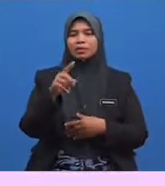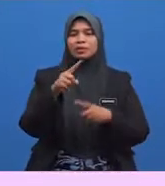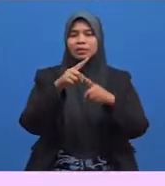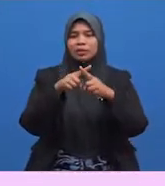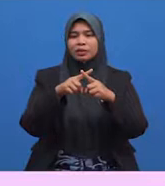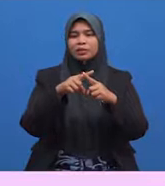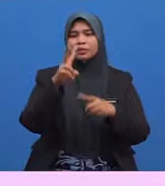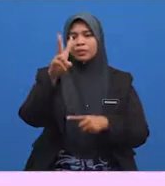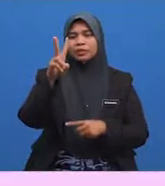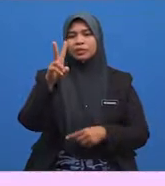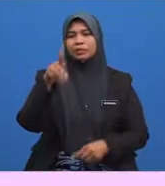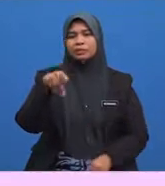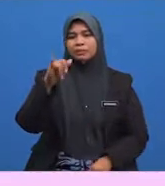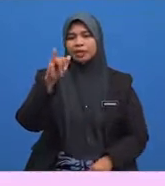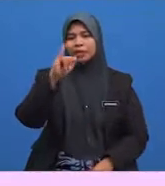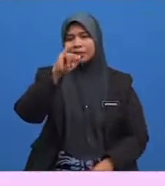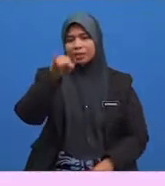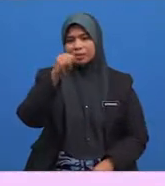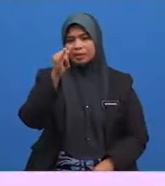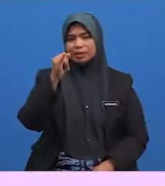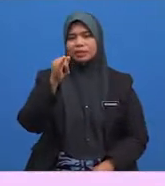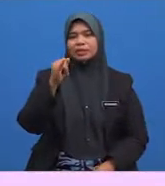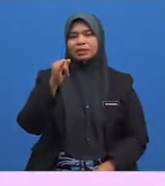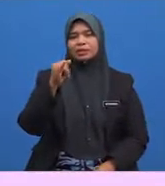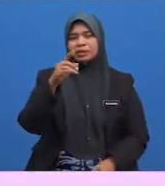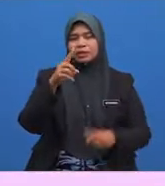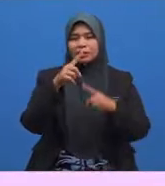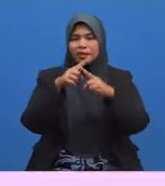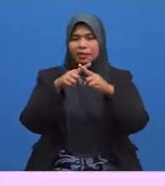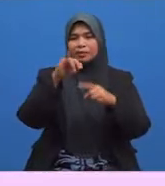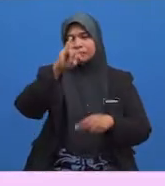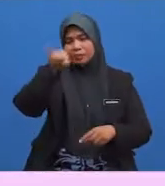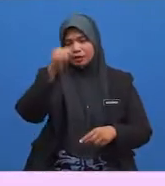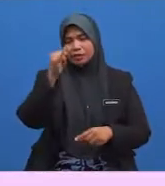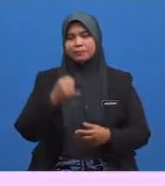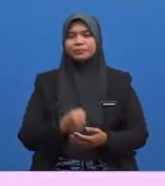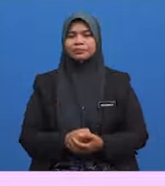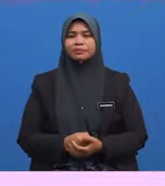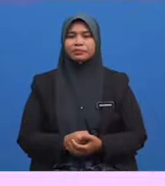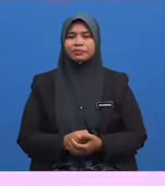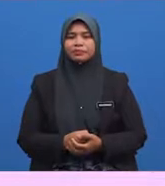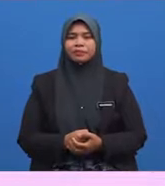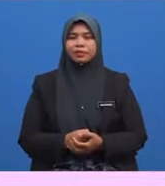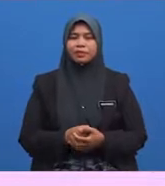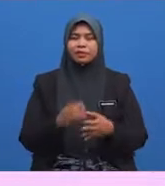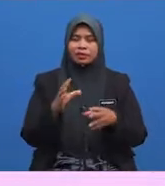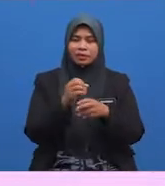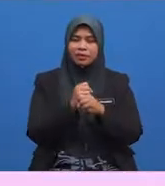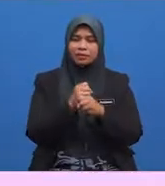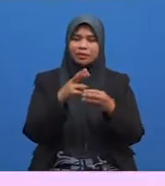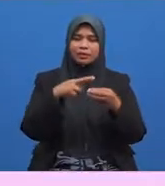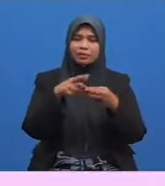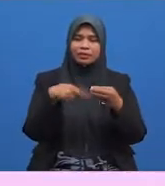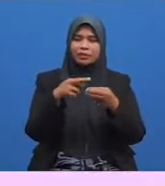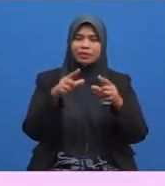2πj darab j. Maka seterusnya, terhasillah rumus luas bulatan